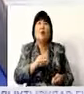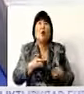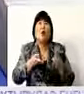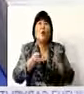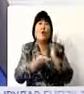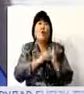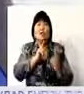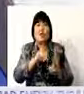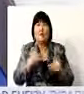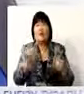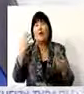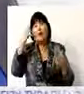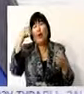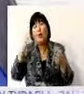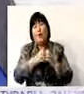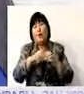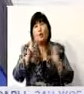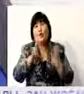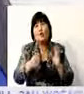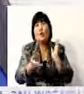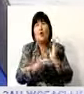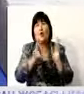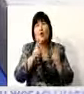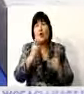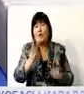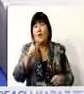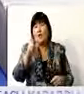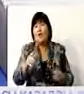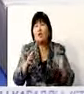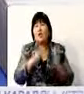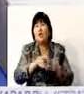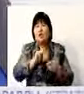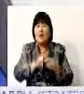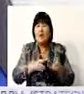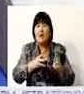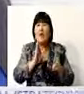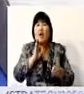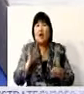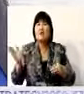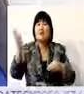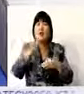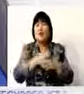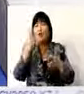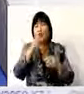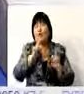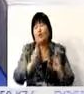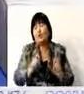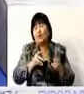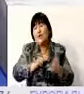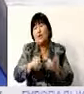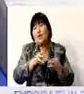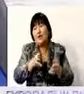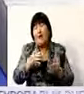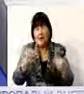жақпаймыз, бұрын көмір іздеп, отын іздеп, бір адам үйде қачегар болып, азынан кешке дейін түнімен отыратын еді.